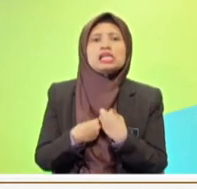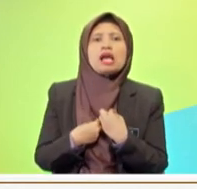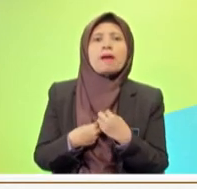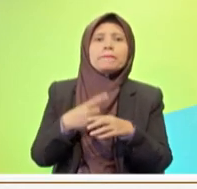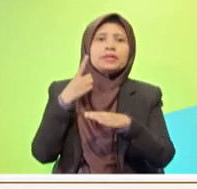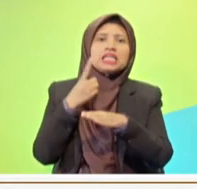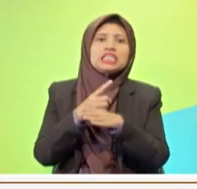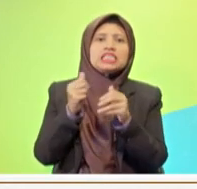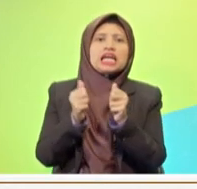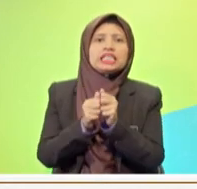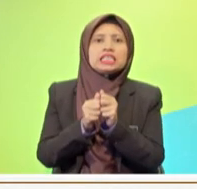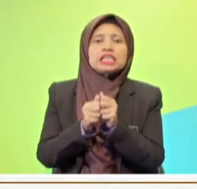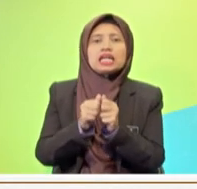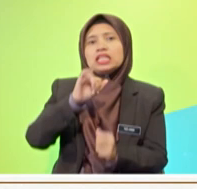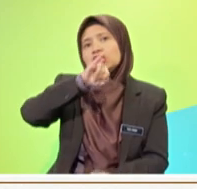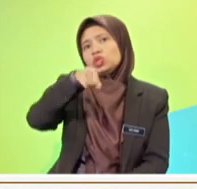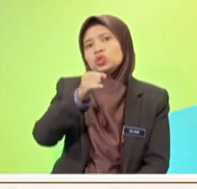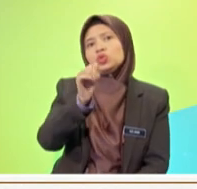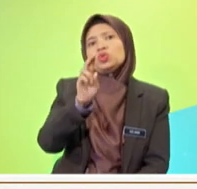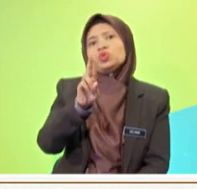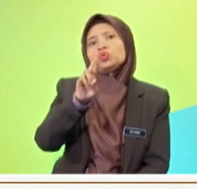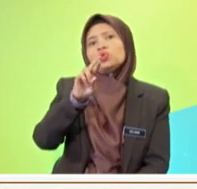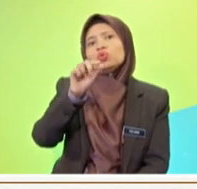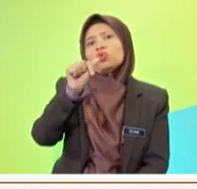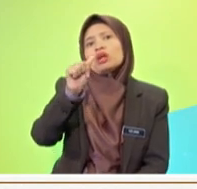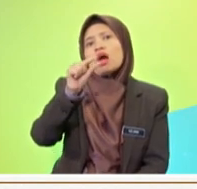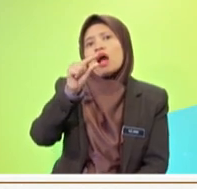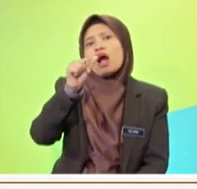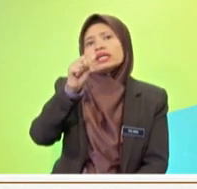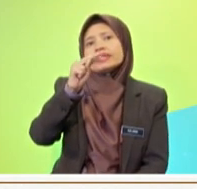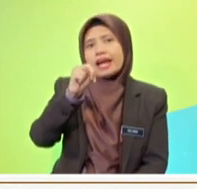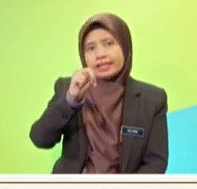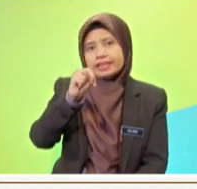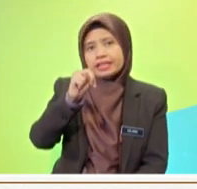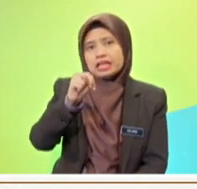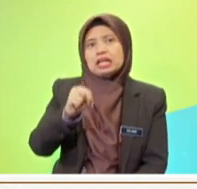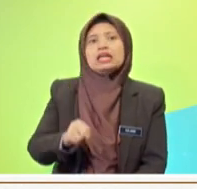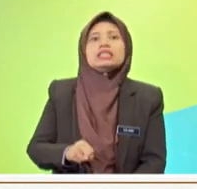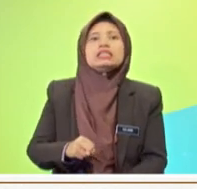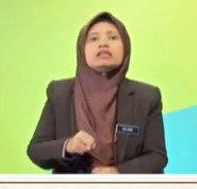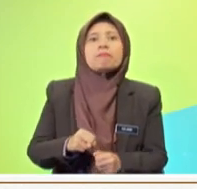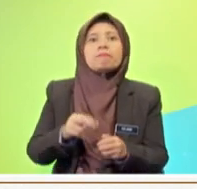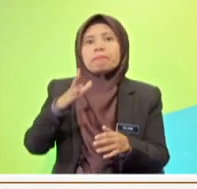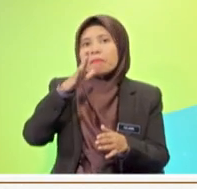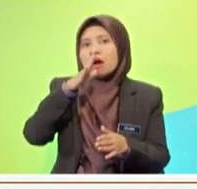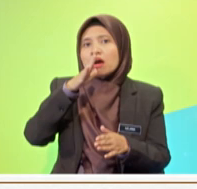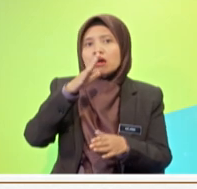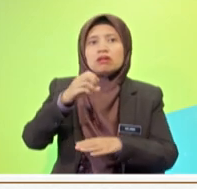Sebutkan Pak Belalang menaiki sampan berdekatan dengan kapal juragan kemudian secara ringkasnya